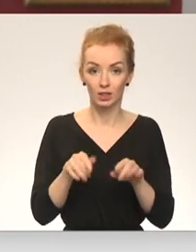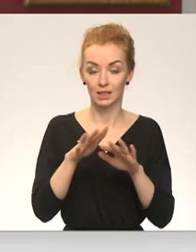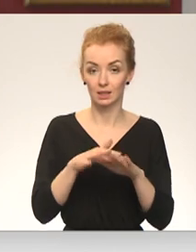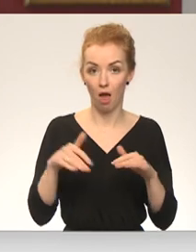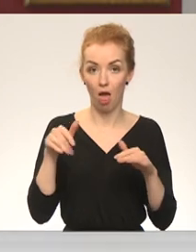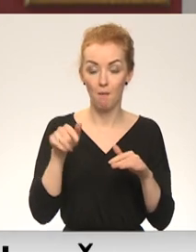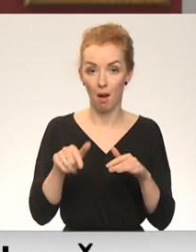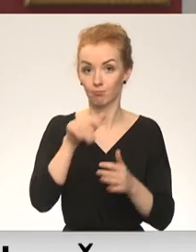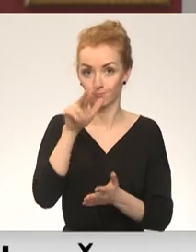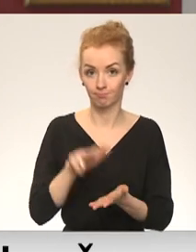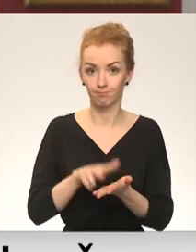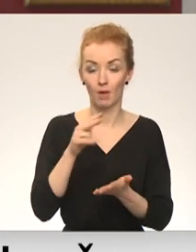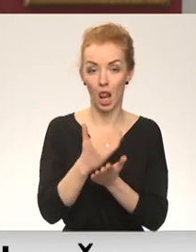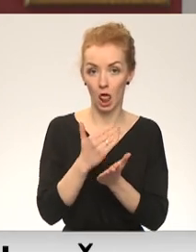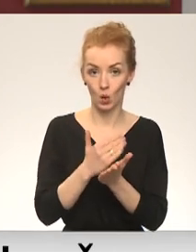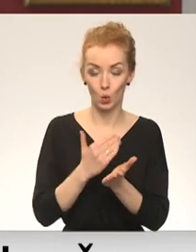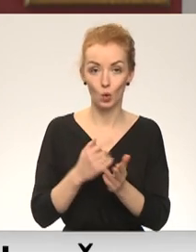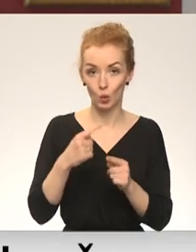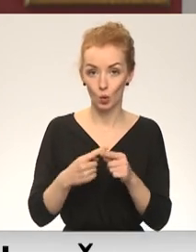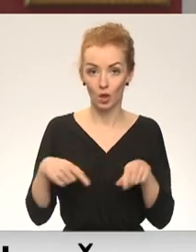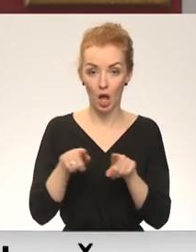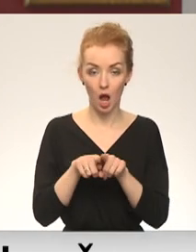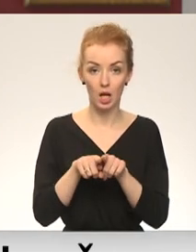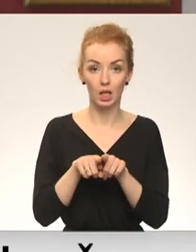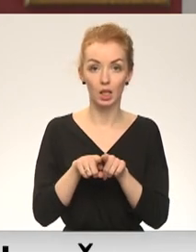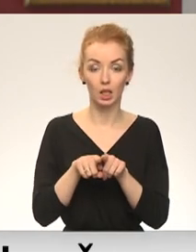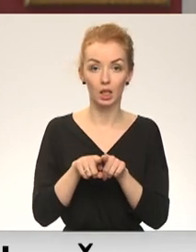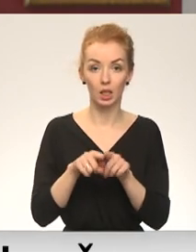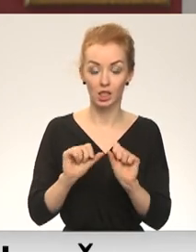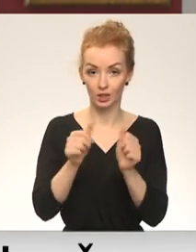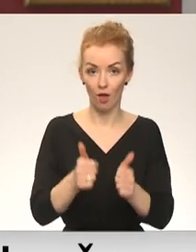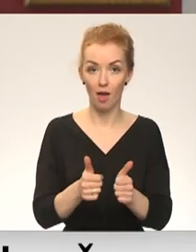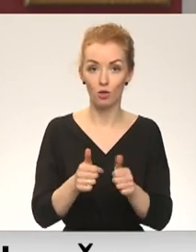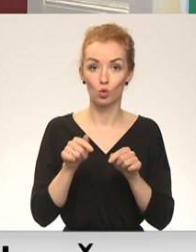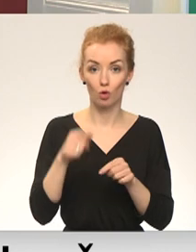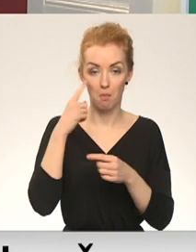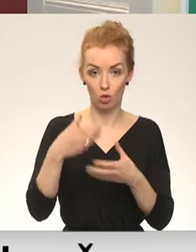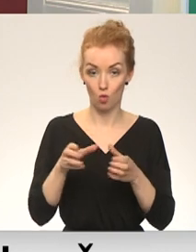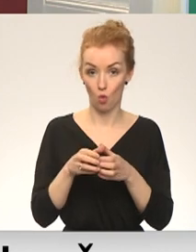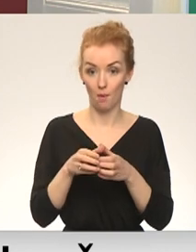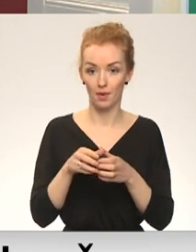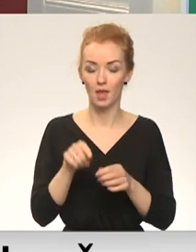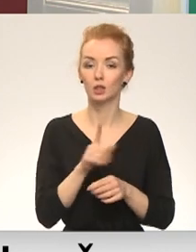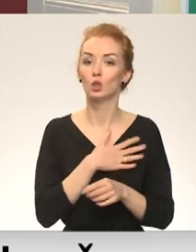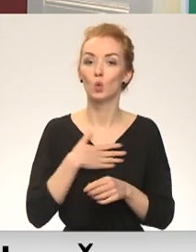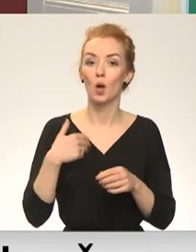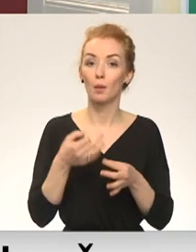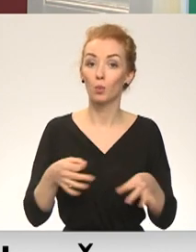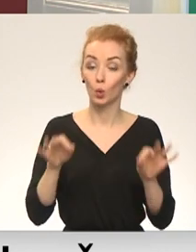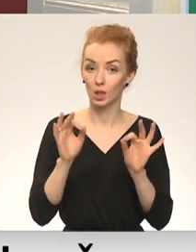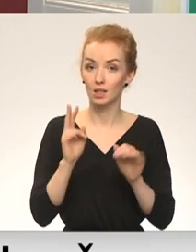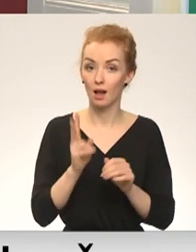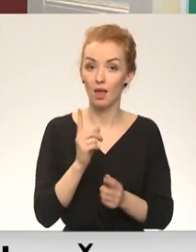jau pieņēma arī likumu un arī izveidoja šo padomu. Taču ļoti, ļoti būtiski tas,